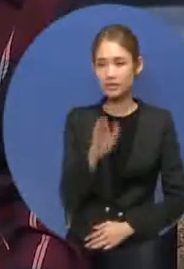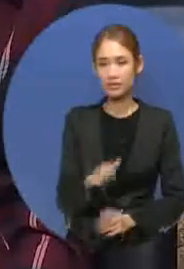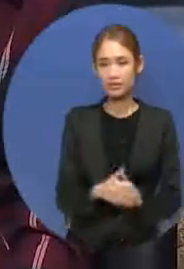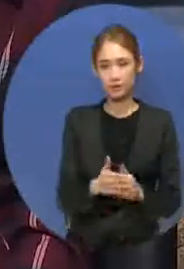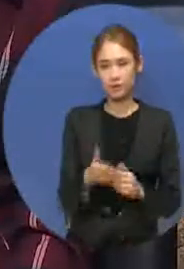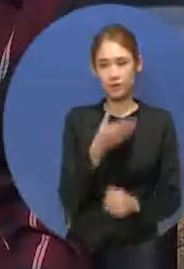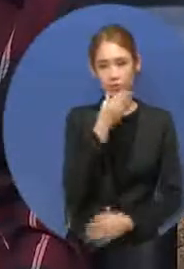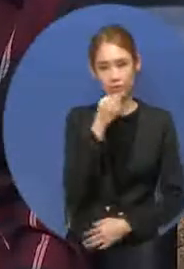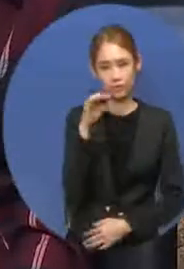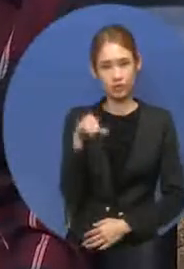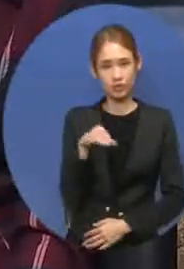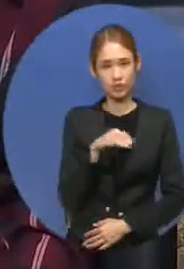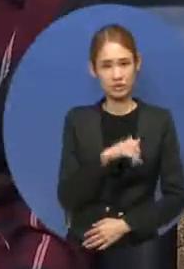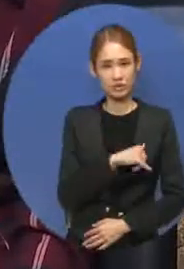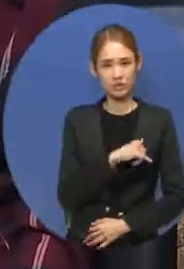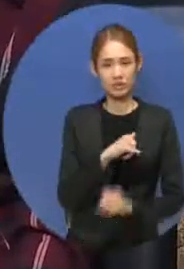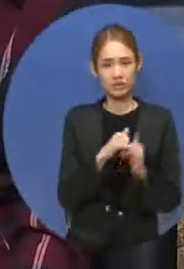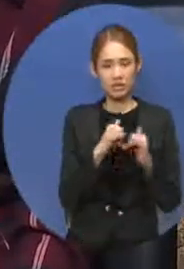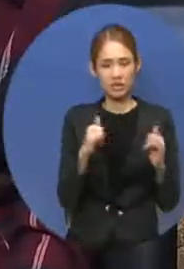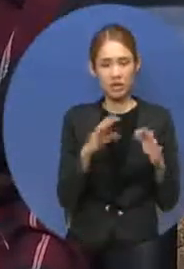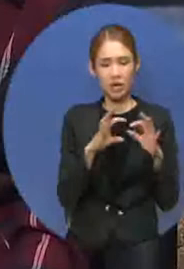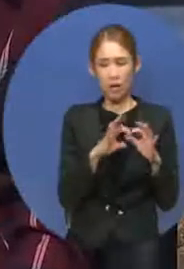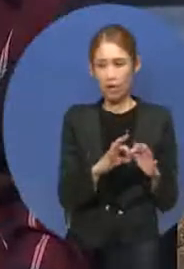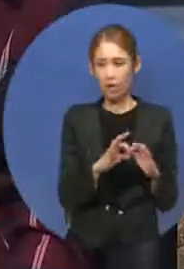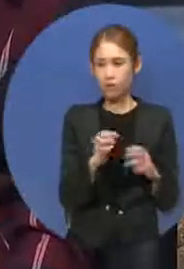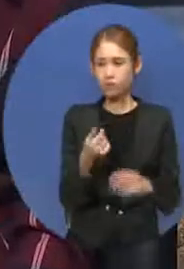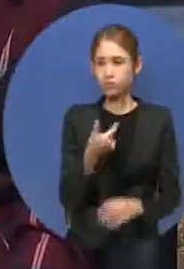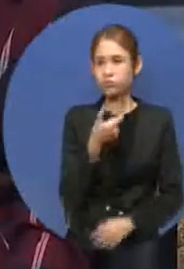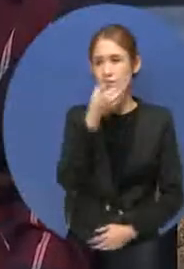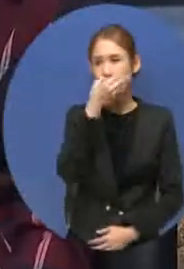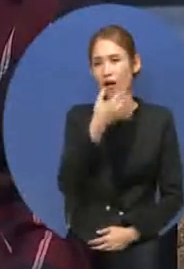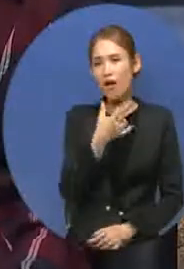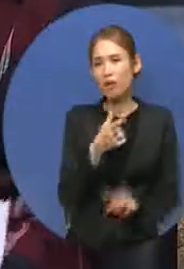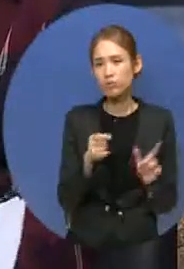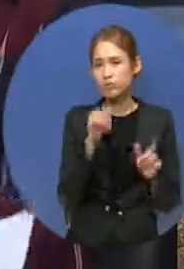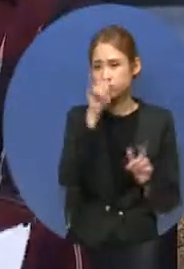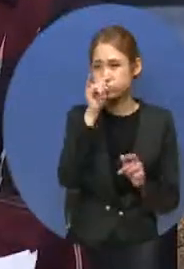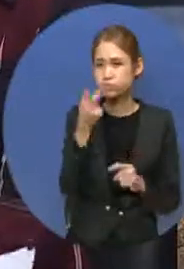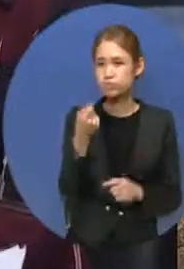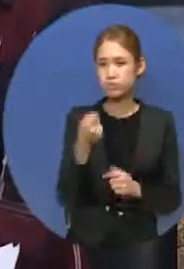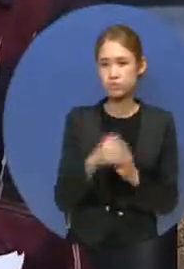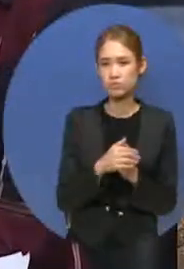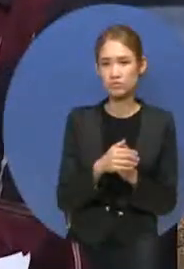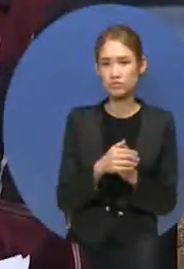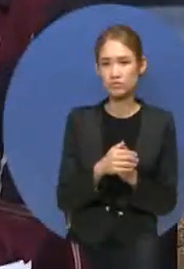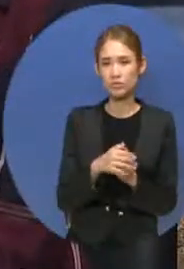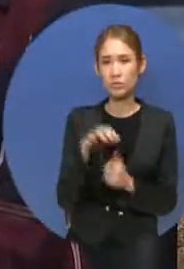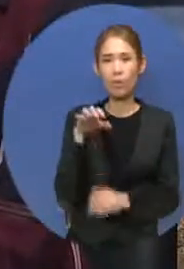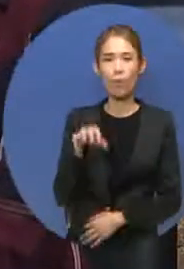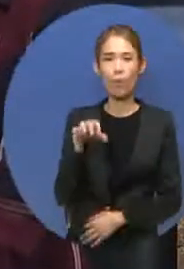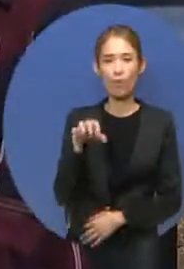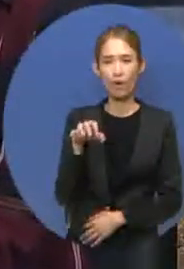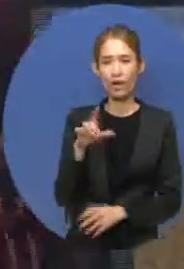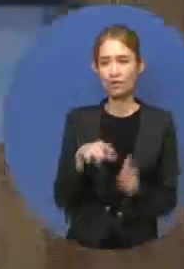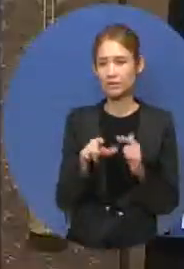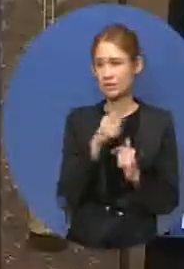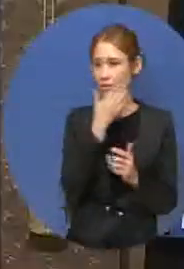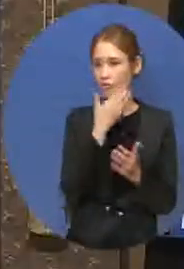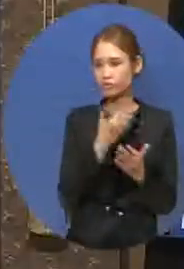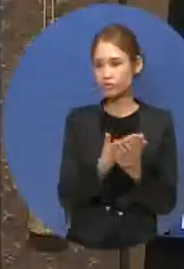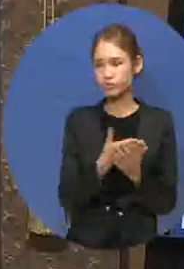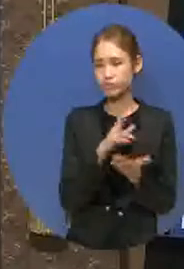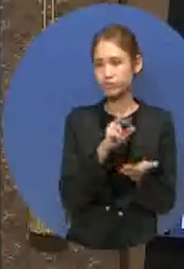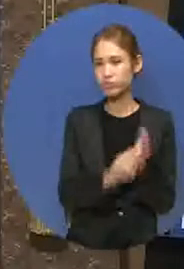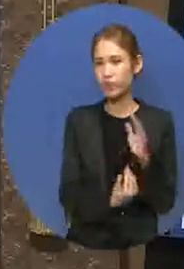약간 인력적으로 좀 힘드신 부분도 있을 것 같은데 그렇진 않나요? 인력보다는 공간이 더 문제였습니다.